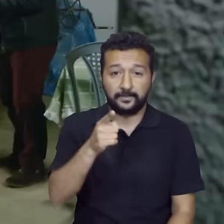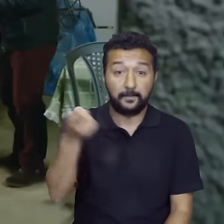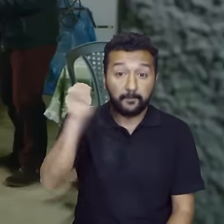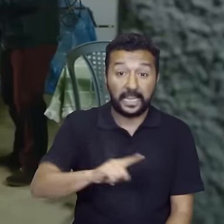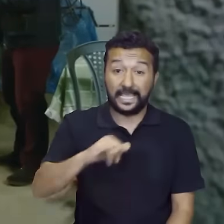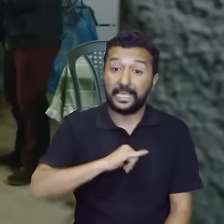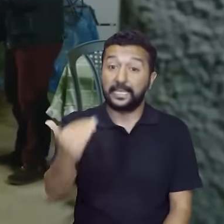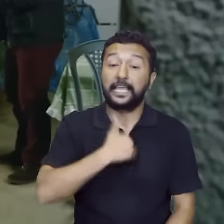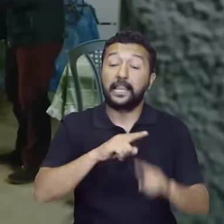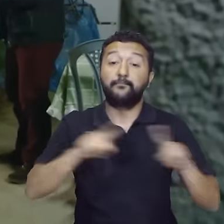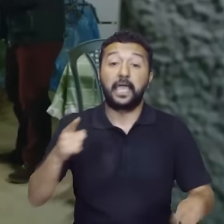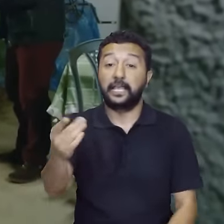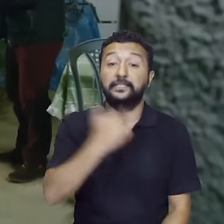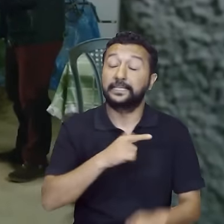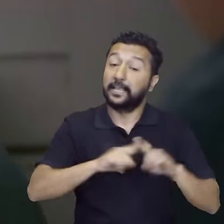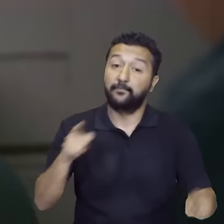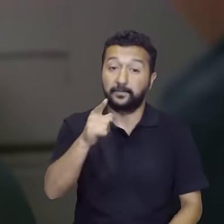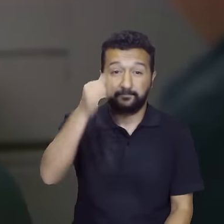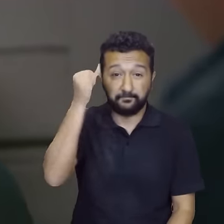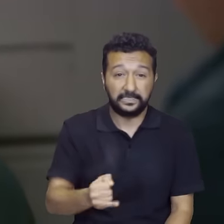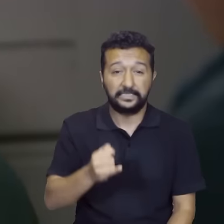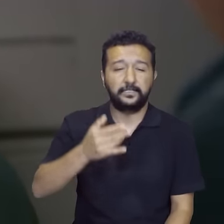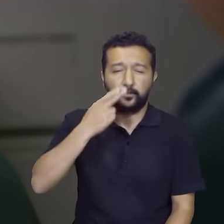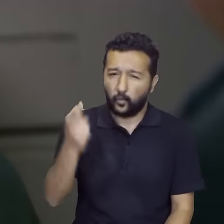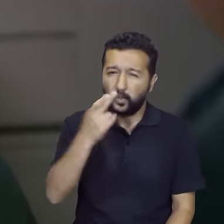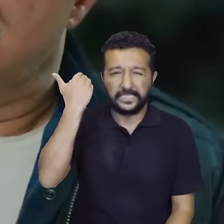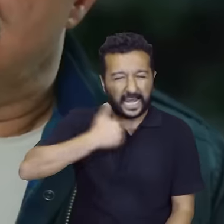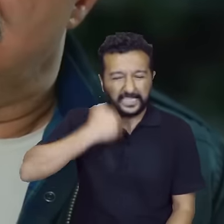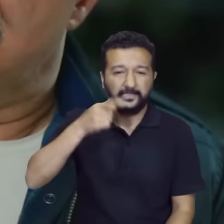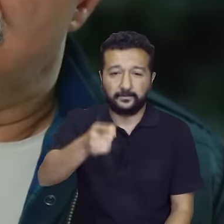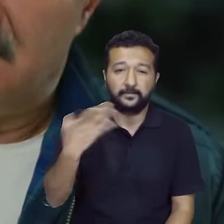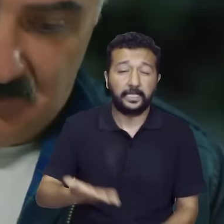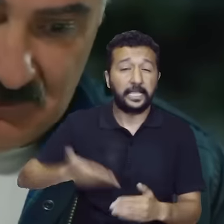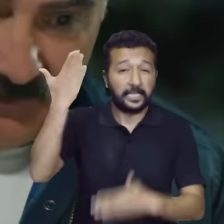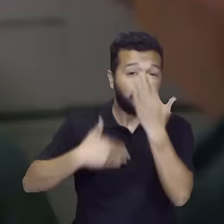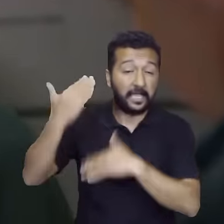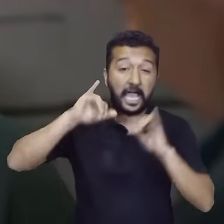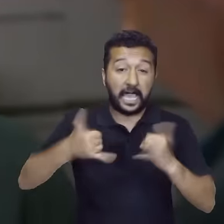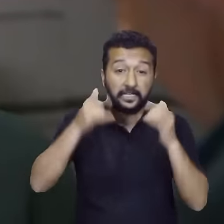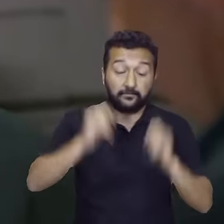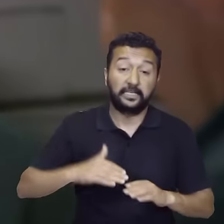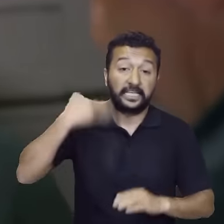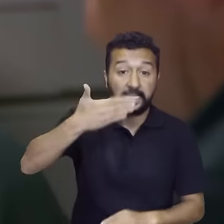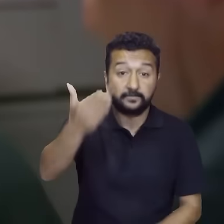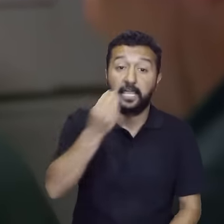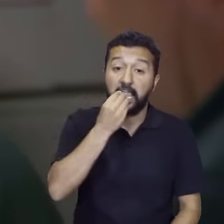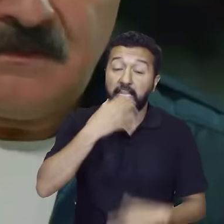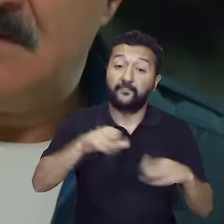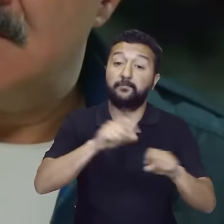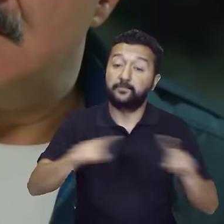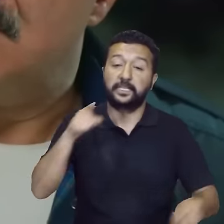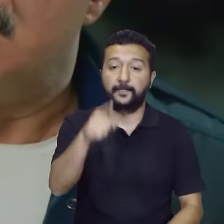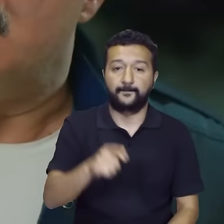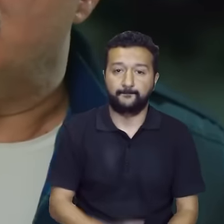Bir daha yanıma sakın yaklaşma sakın. Pis adi dolandırıcı. Geçmişimi harap ettin, geleceğimi yedirtmem